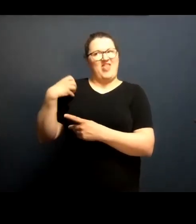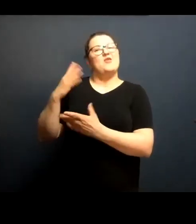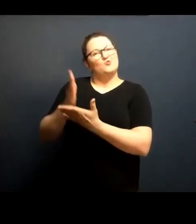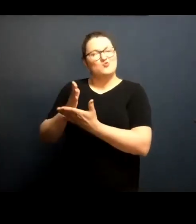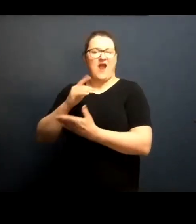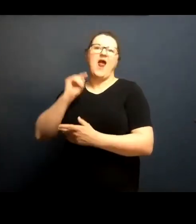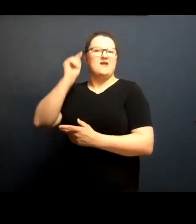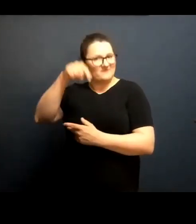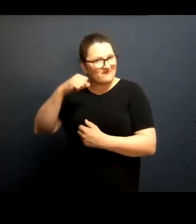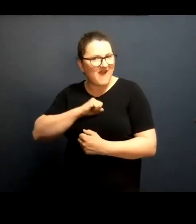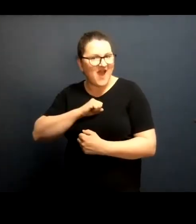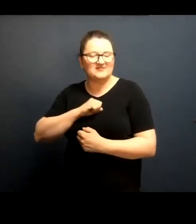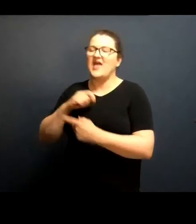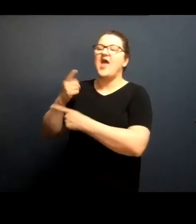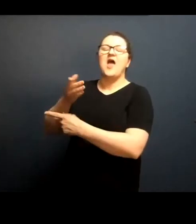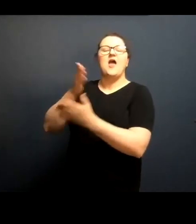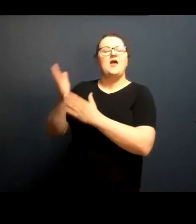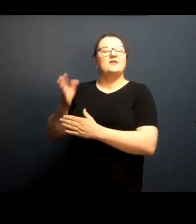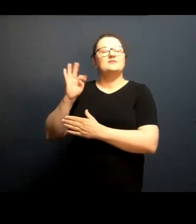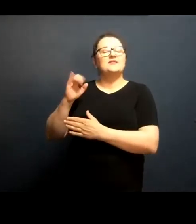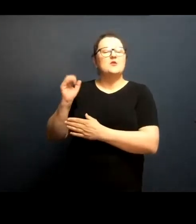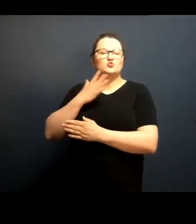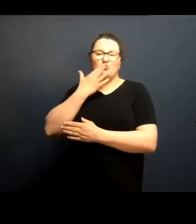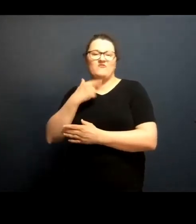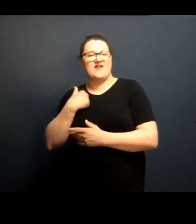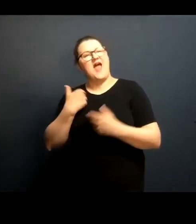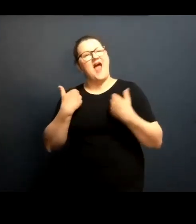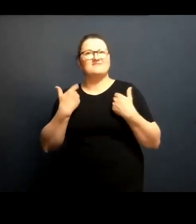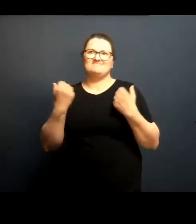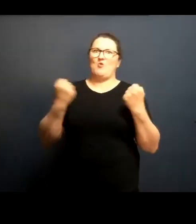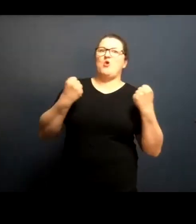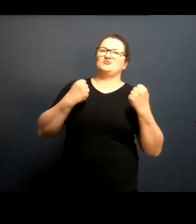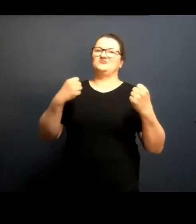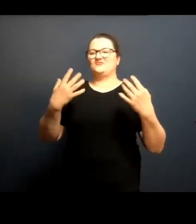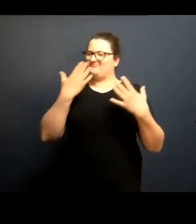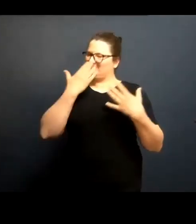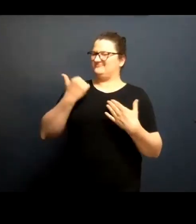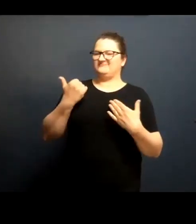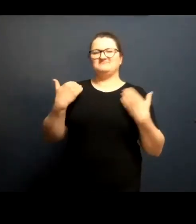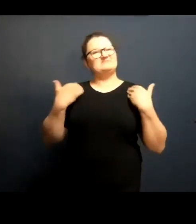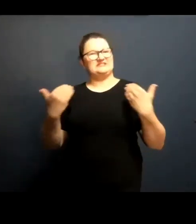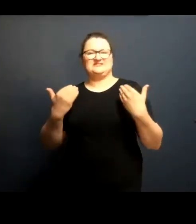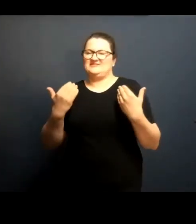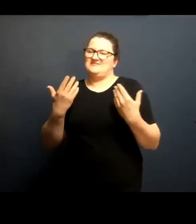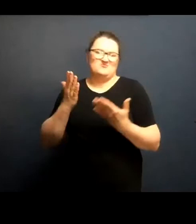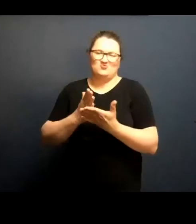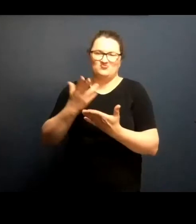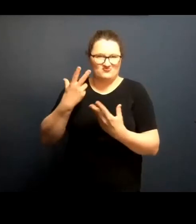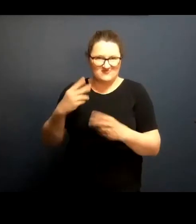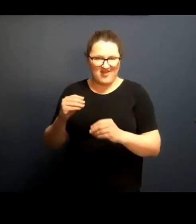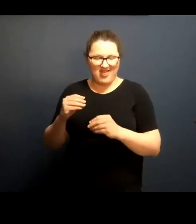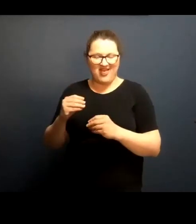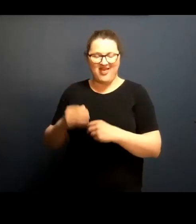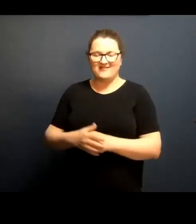Tadeusz, nie jestem już aż tak atrakcyjny jak kiedyś. To jest też charakterystyczne dla mężczyzn, że pytani o to, czy